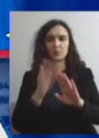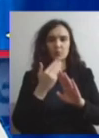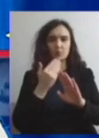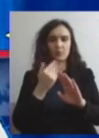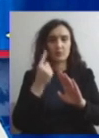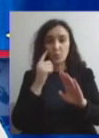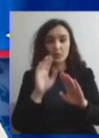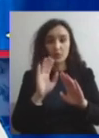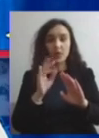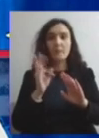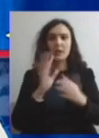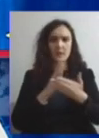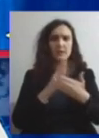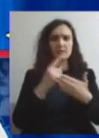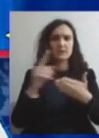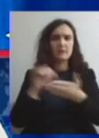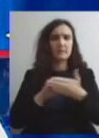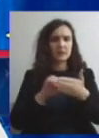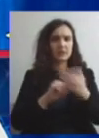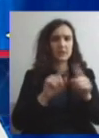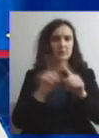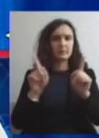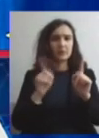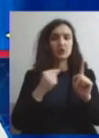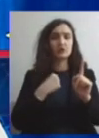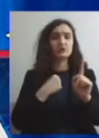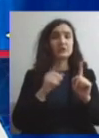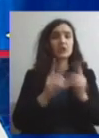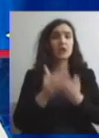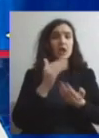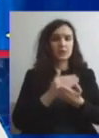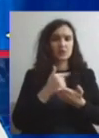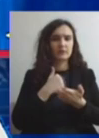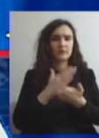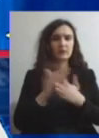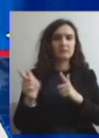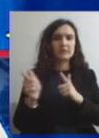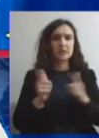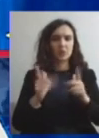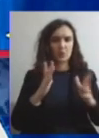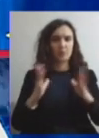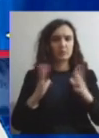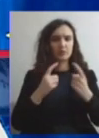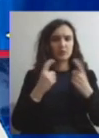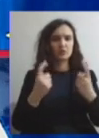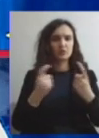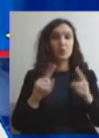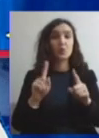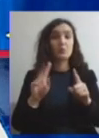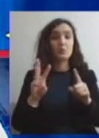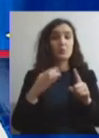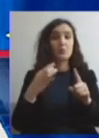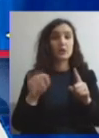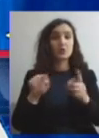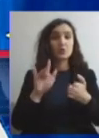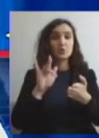გარკვეული გარემოებები, რის შედეგადაც ჩვენ ჯერ კიდევ ვართ მზადყოფნაში იმისთვის, რომ მაისის შუა